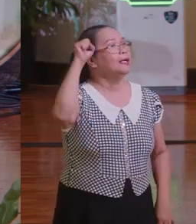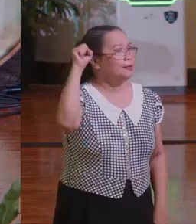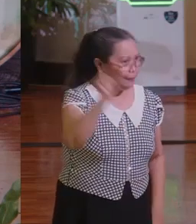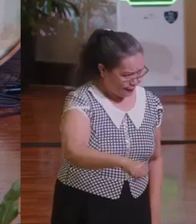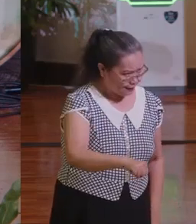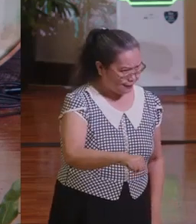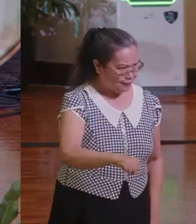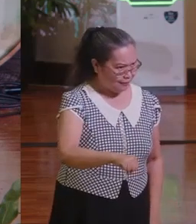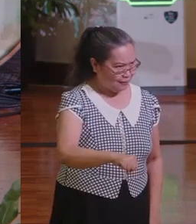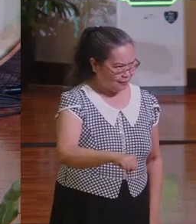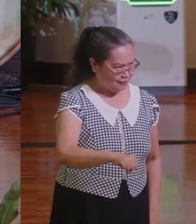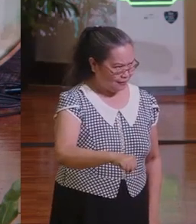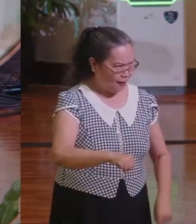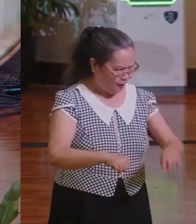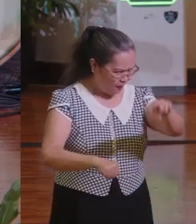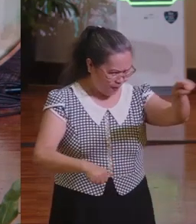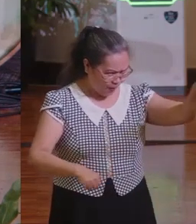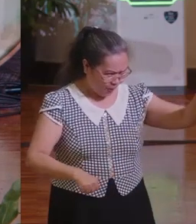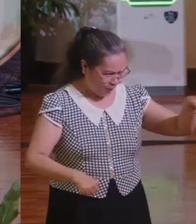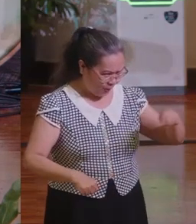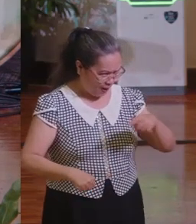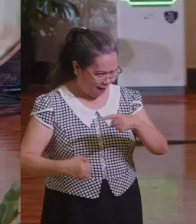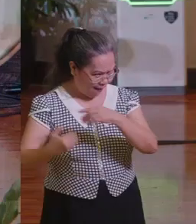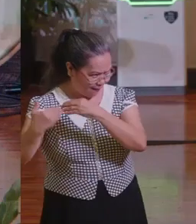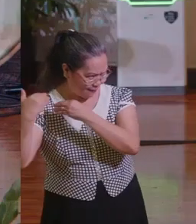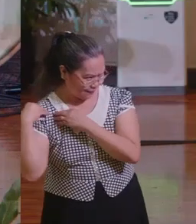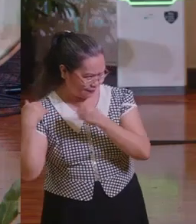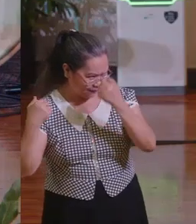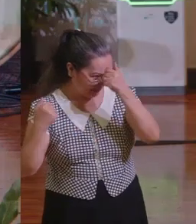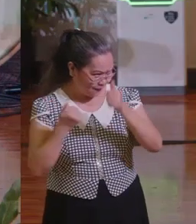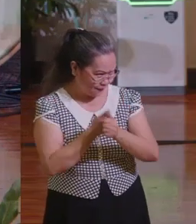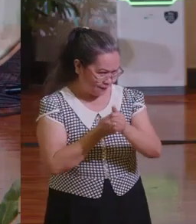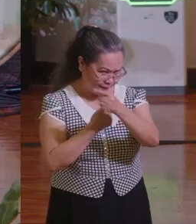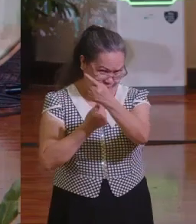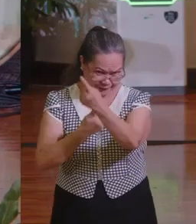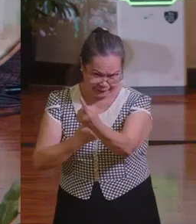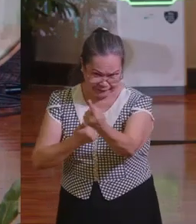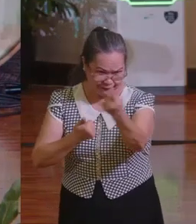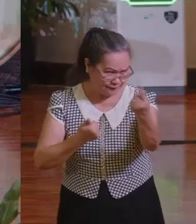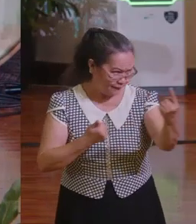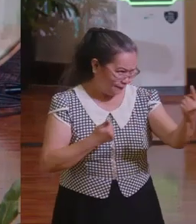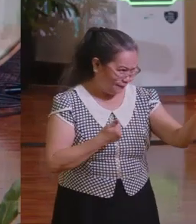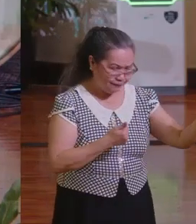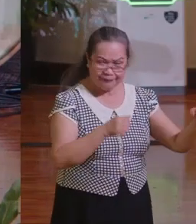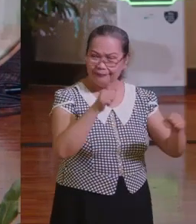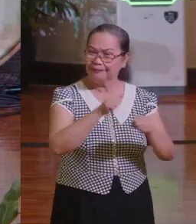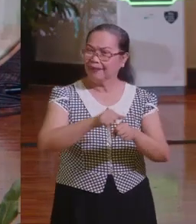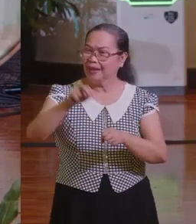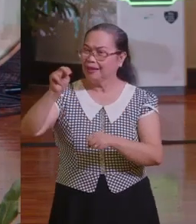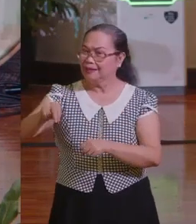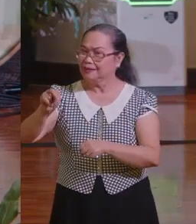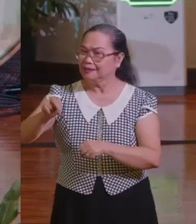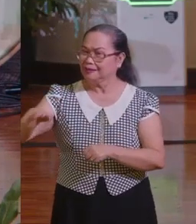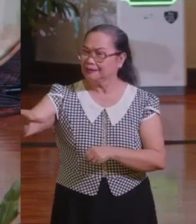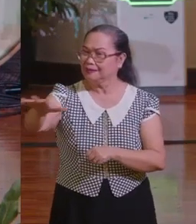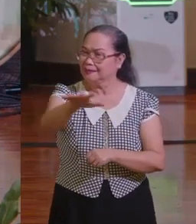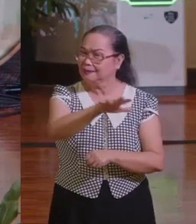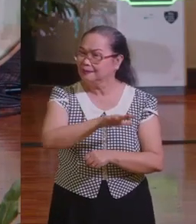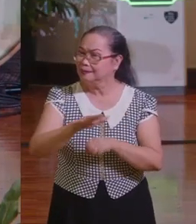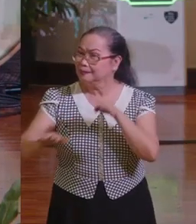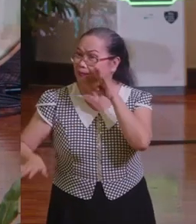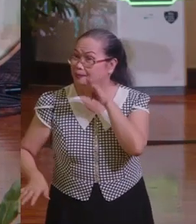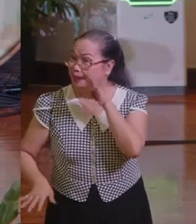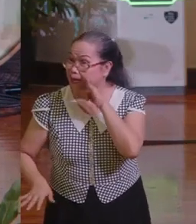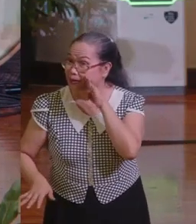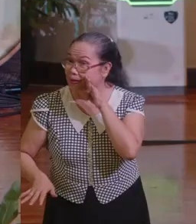yes! We are our brother's keepers. Tayo ay dapat maging magkakapatid